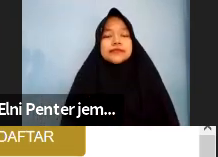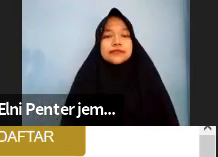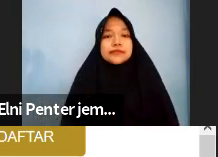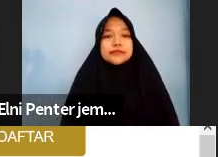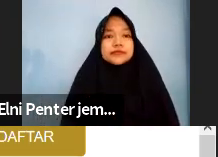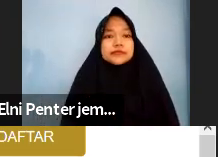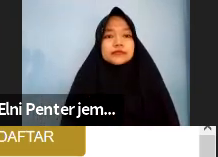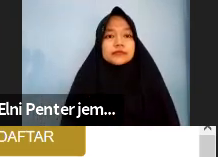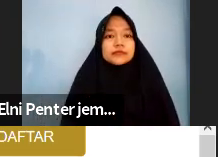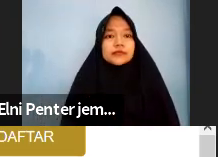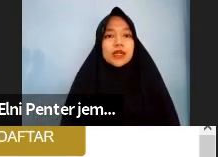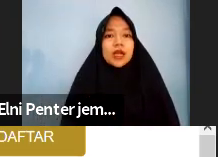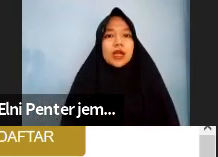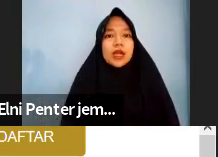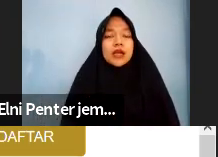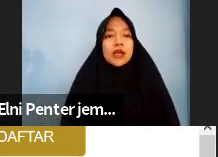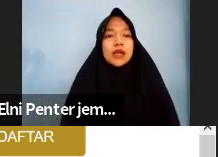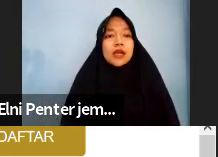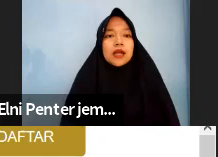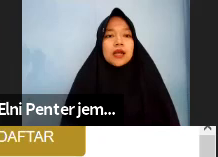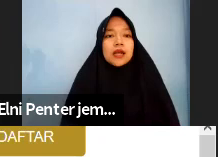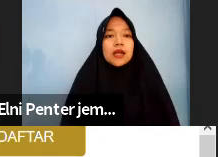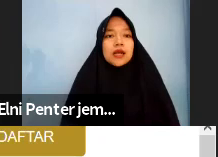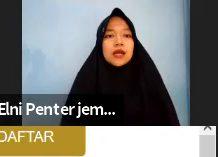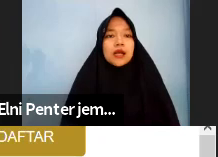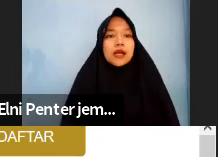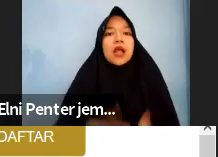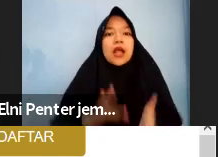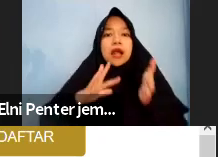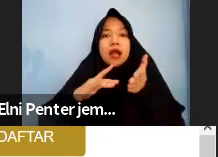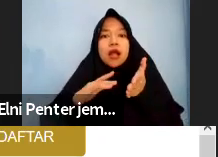dengan judul Duh asapnya